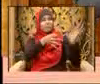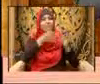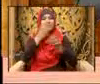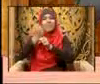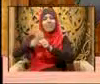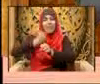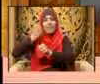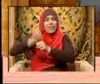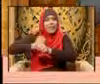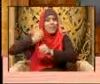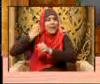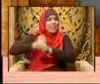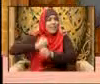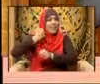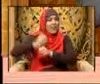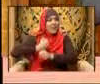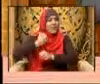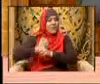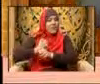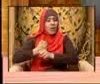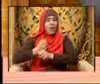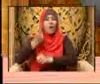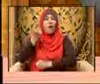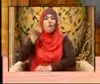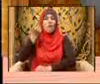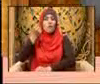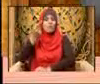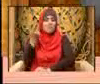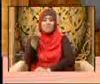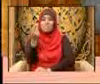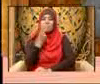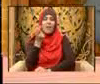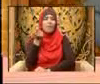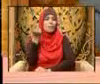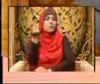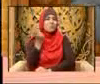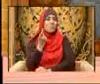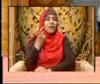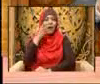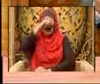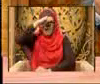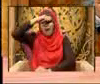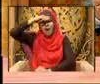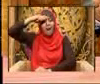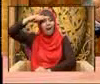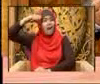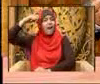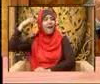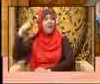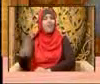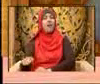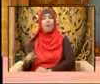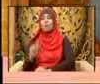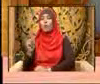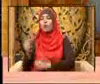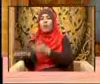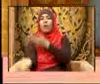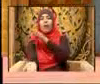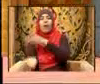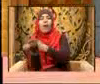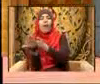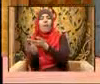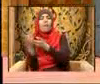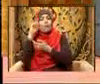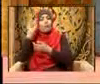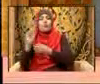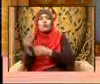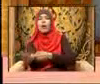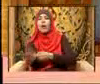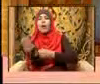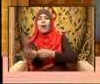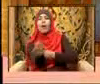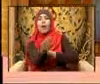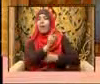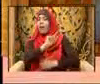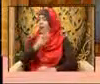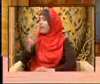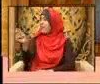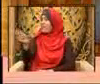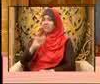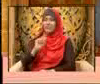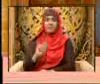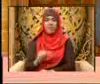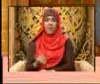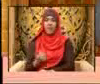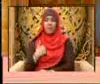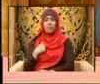اللي ياخذ الفلوس من عرق جبينه، لا يتكفف الناس أعطوه أو منعوه، مش يمشي